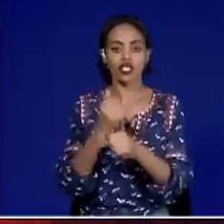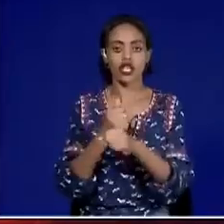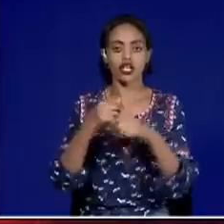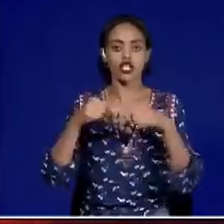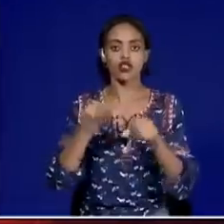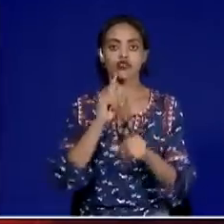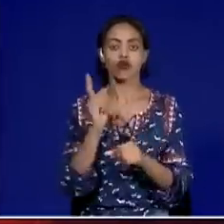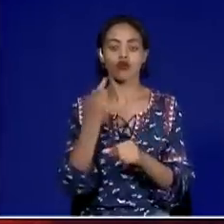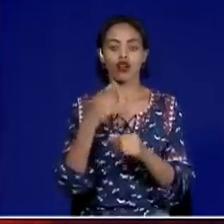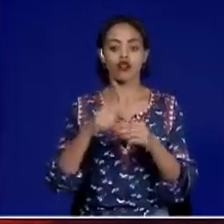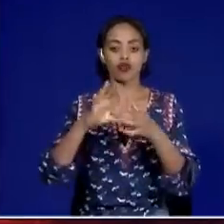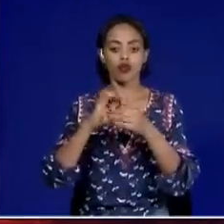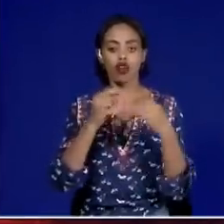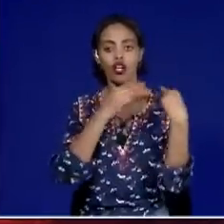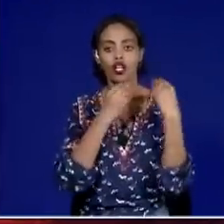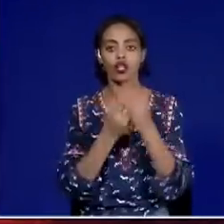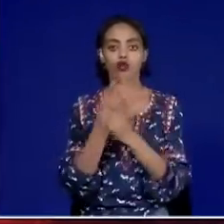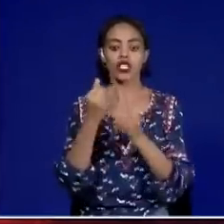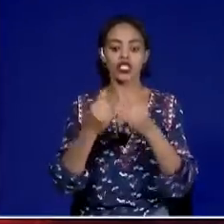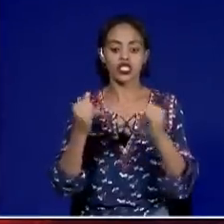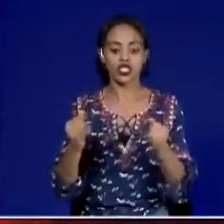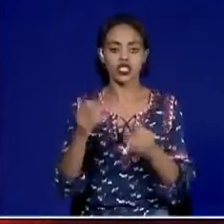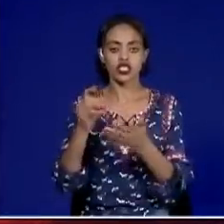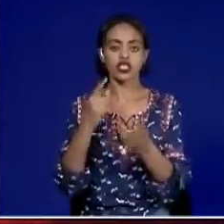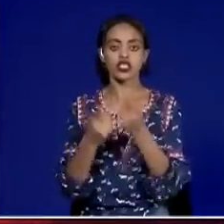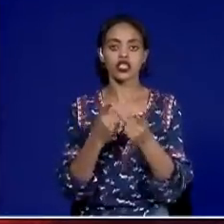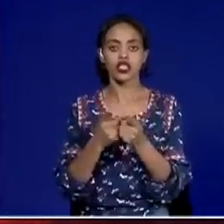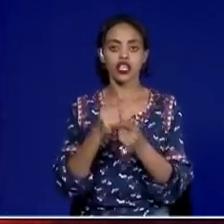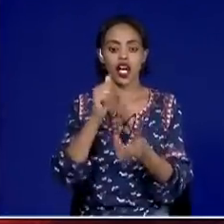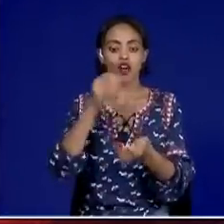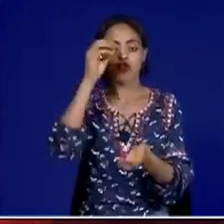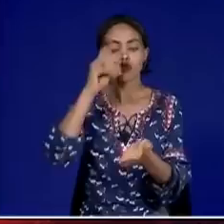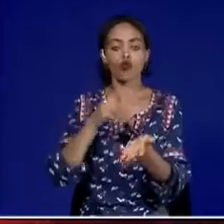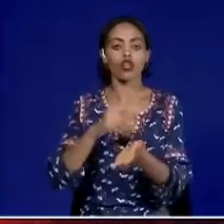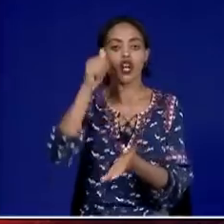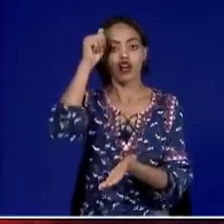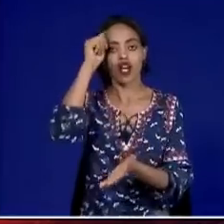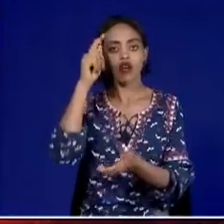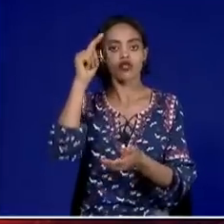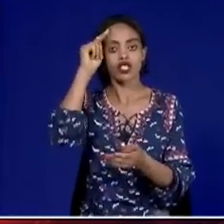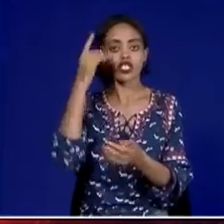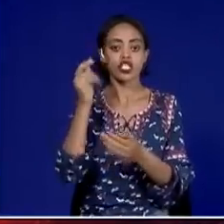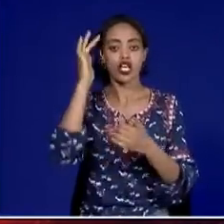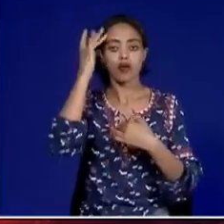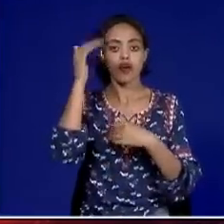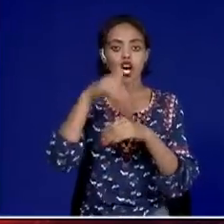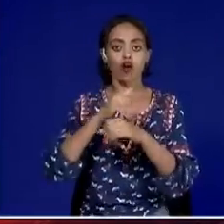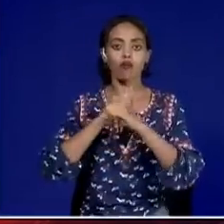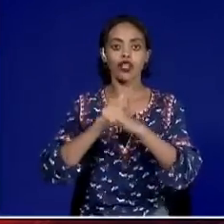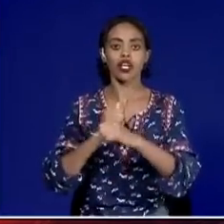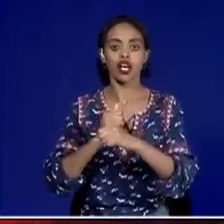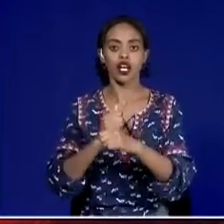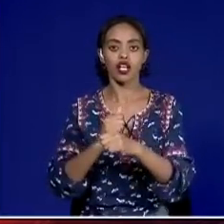ዝተረኸቡ ሓላፊ ቢሮ ልምዓት ከተማ ንግድን ኢንዳስትሪን ትግራይ ዶክተር ኣብርሃም ተኸስተ ፅሬትካ ብምሕላው እቲ ሕማም ኣብ ምክልኻል